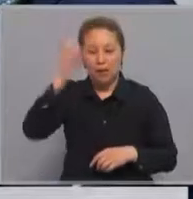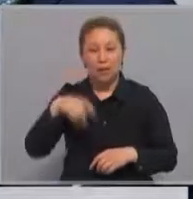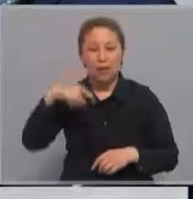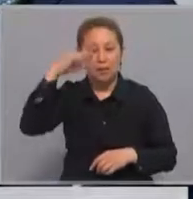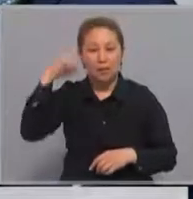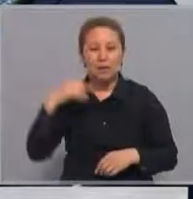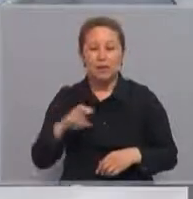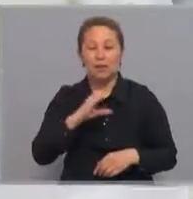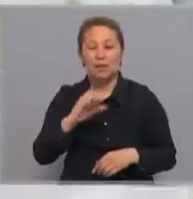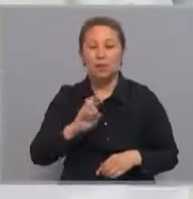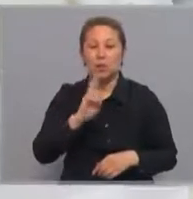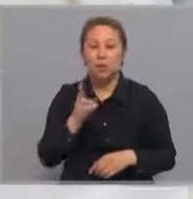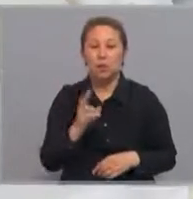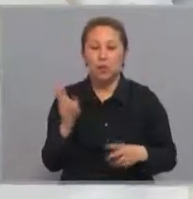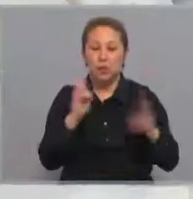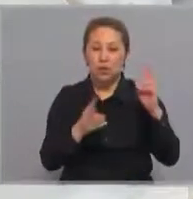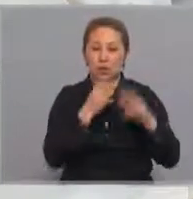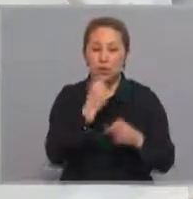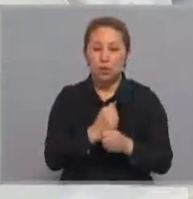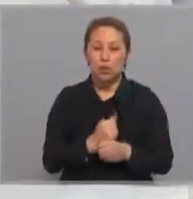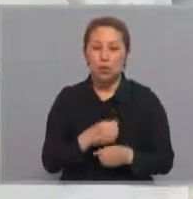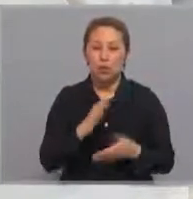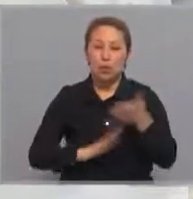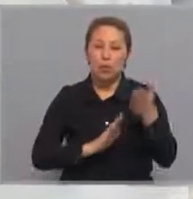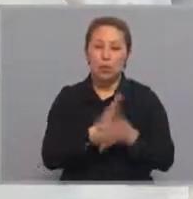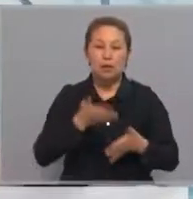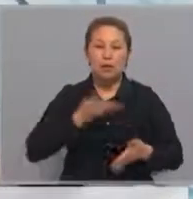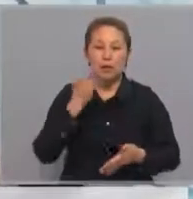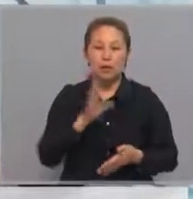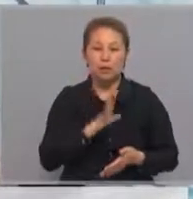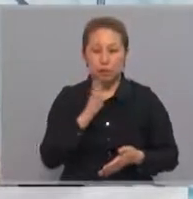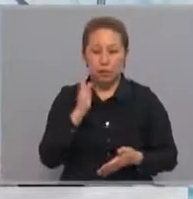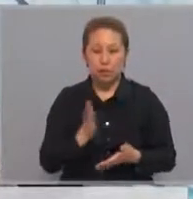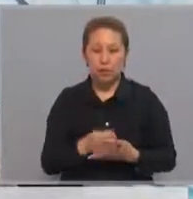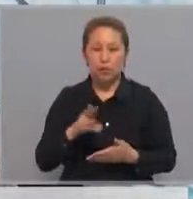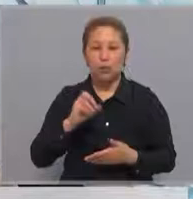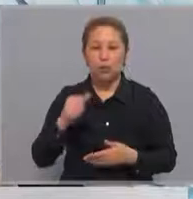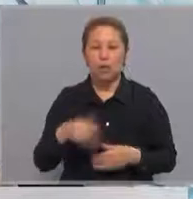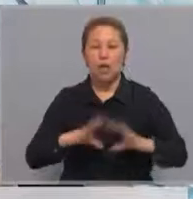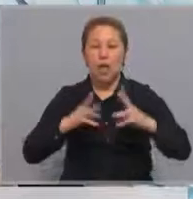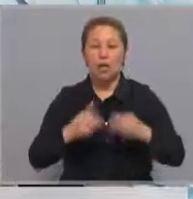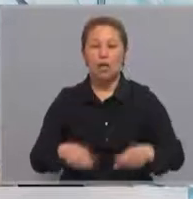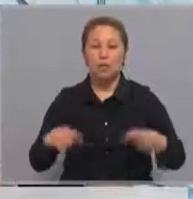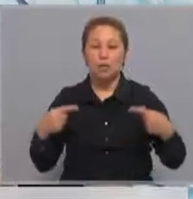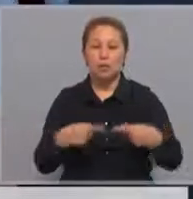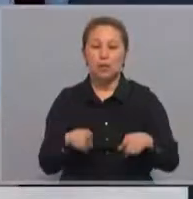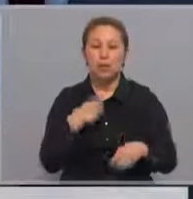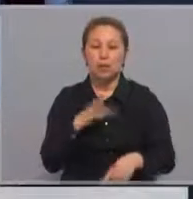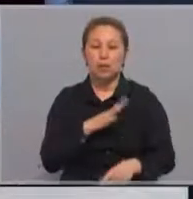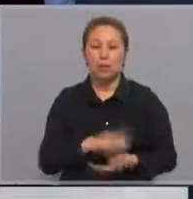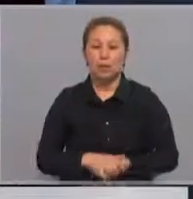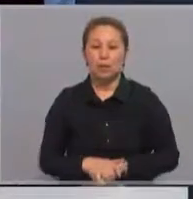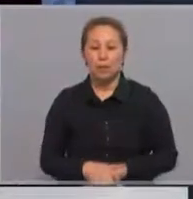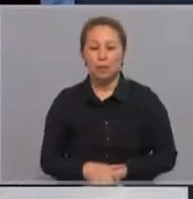Серікбол Қондыбайдың шығармашылығы зерттеулері туралы баяндамалар жасады. Оның мұрасы түркі әлеміне ортақ екеніне тоқталды.